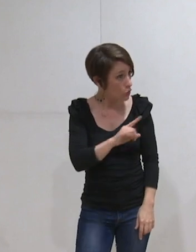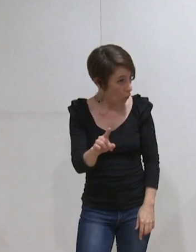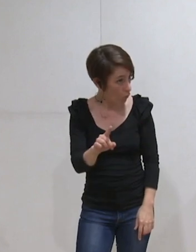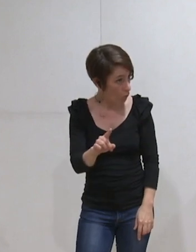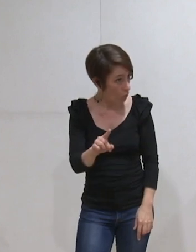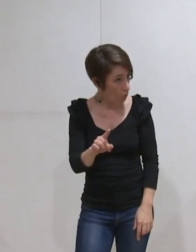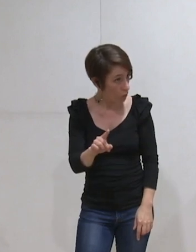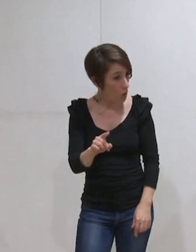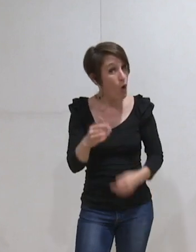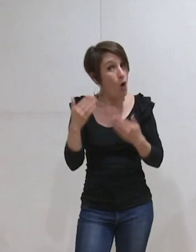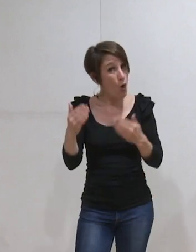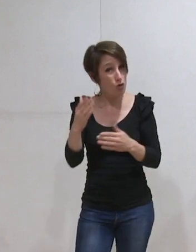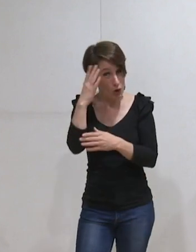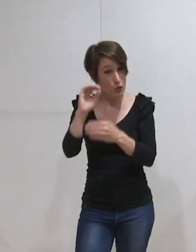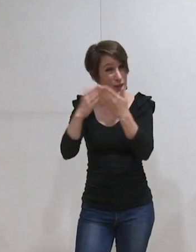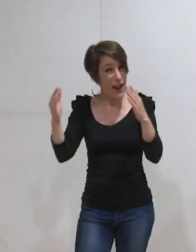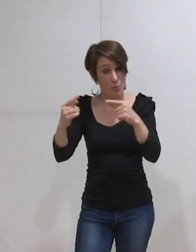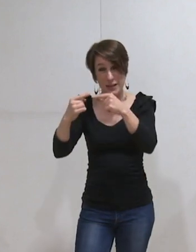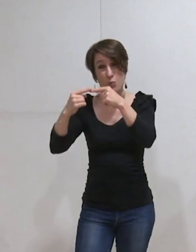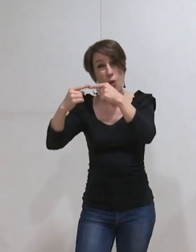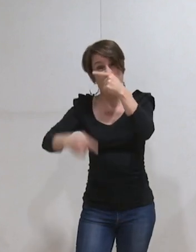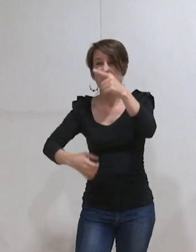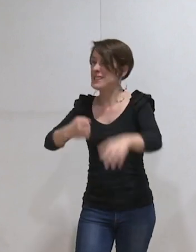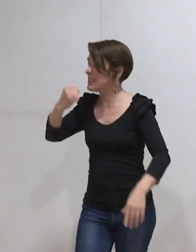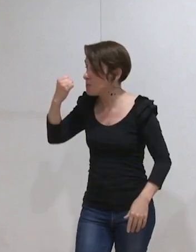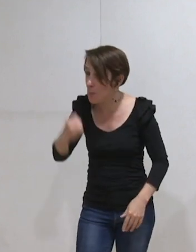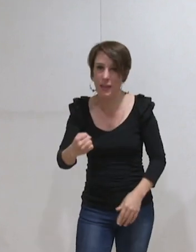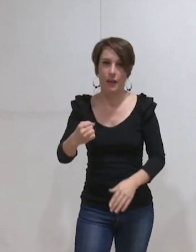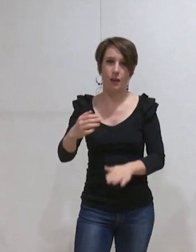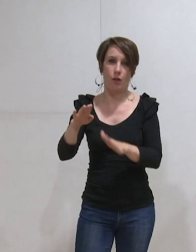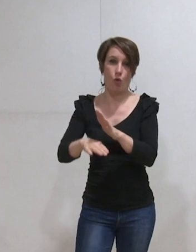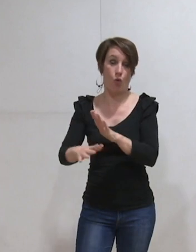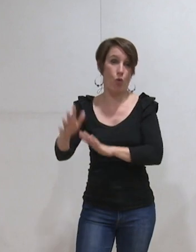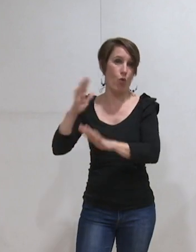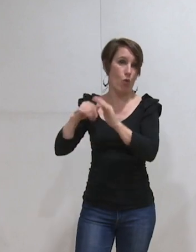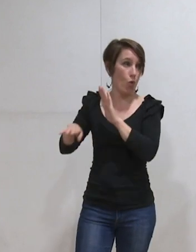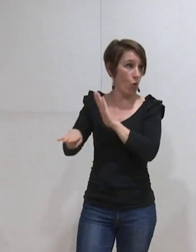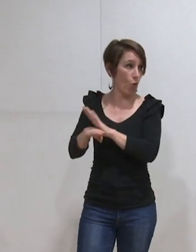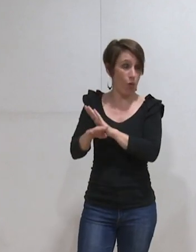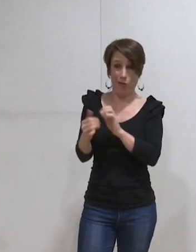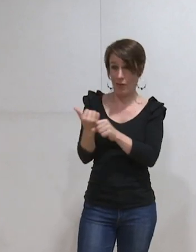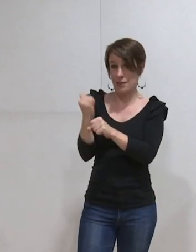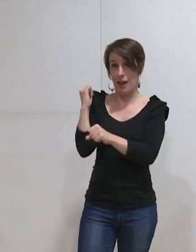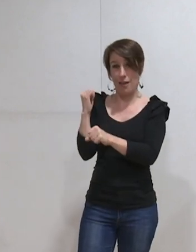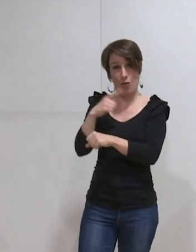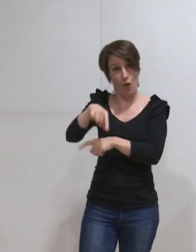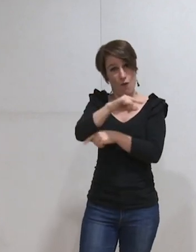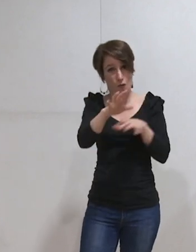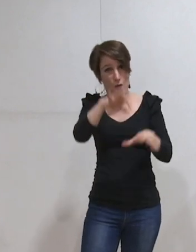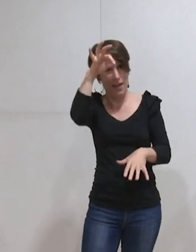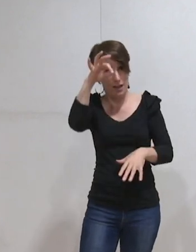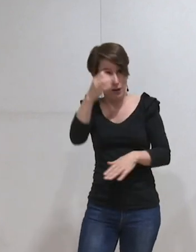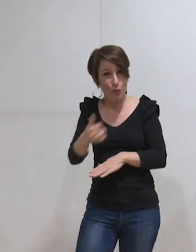aujourd'hui encore plus en déficit que lorsque vous les avez pris la tête de cet